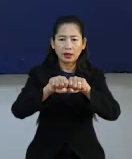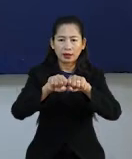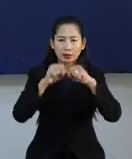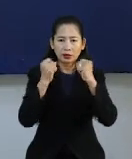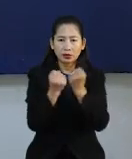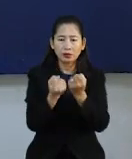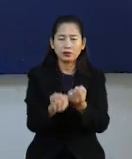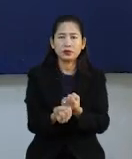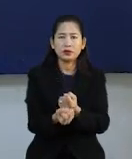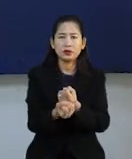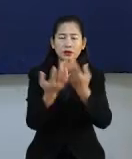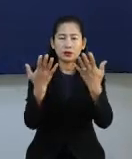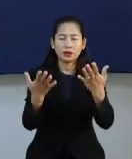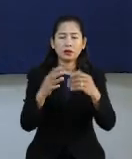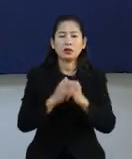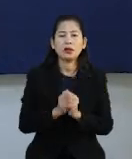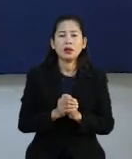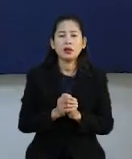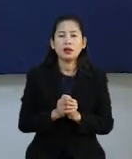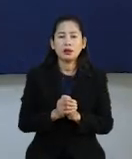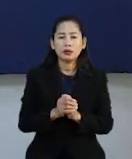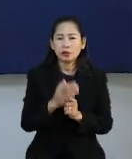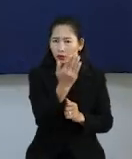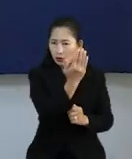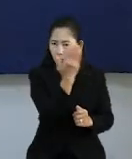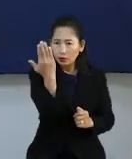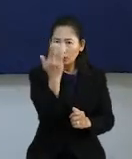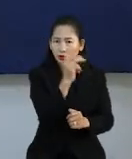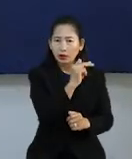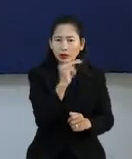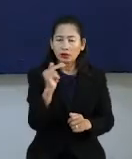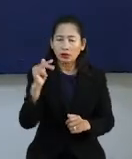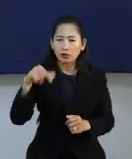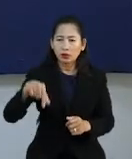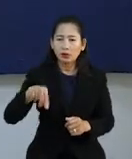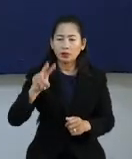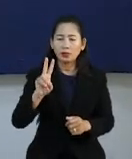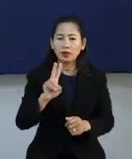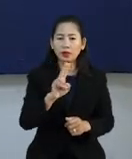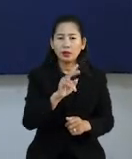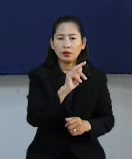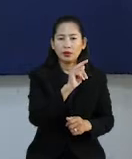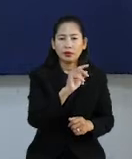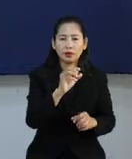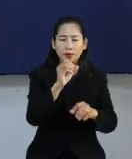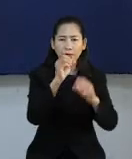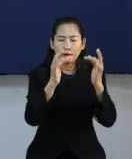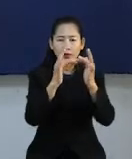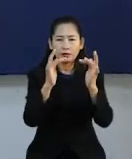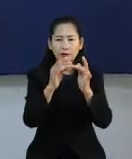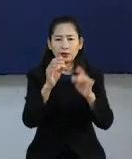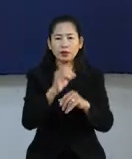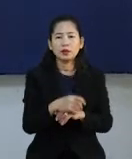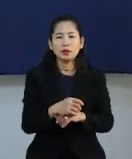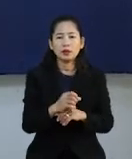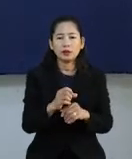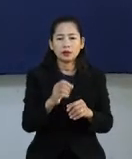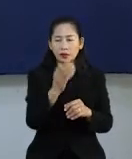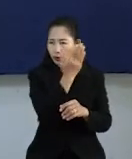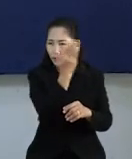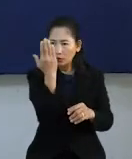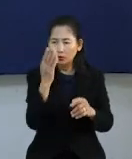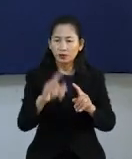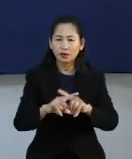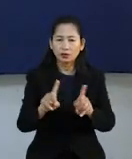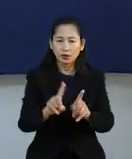chỉ tràn đôi chía bạn đáp po tu được tu tổ tổ có pi trà tu được tu cài rồi nó cha đang mặt đau tụt xem